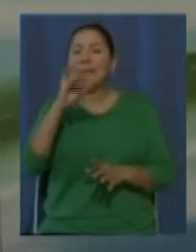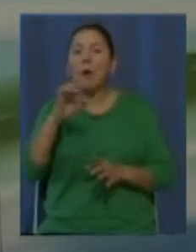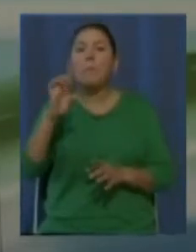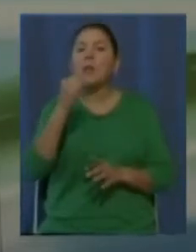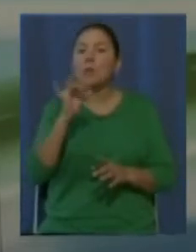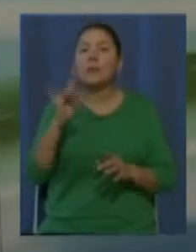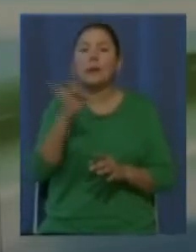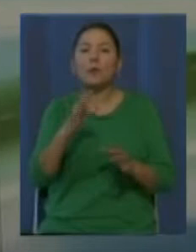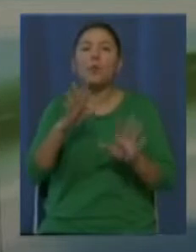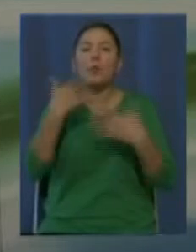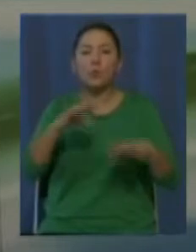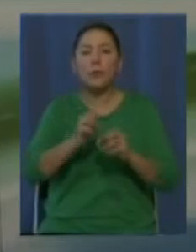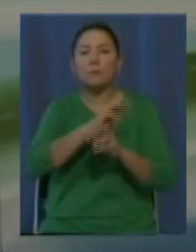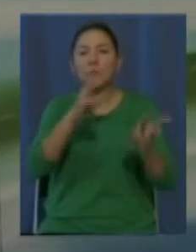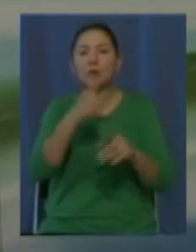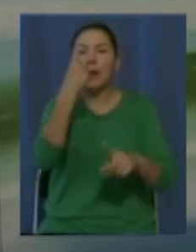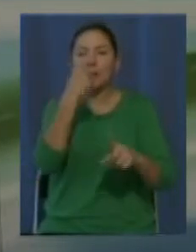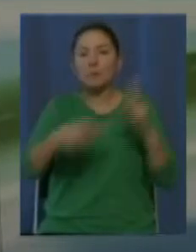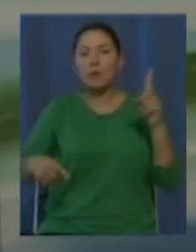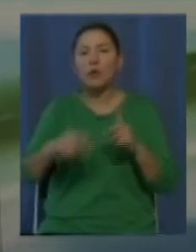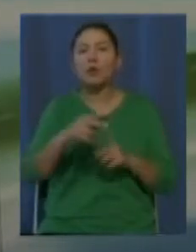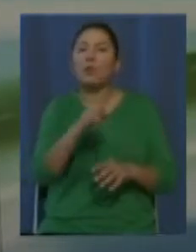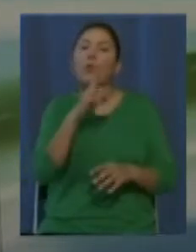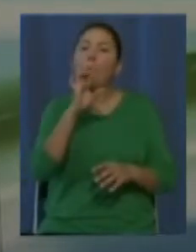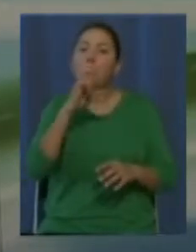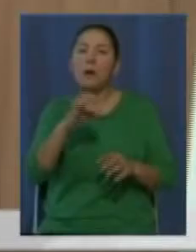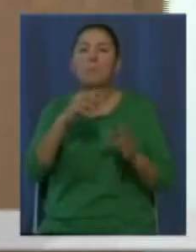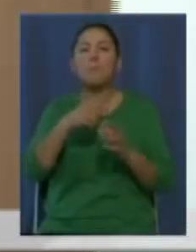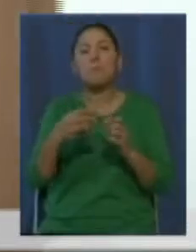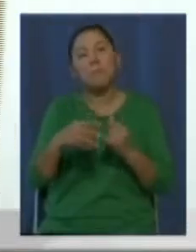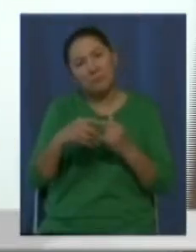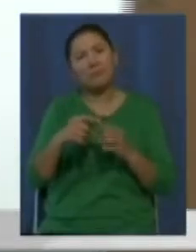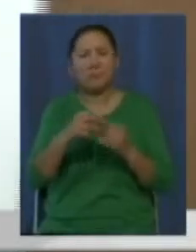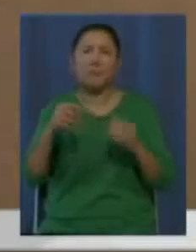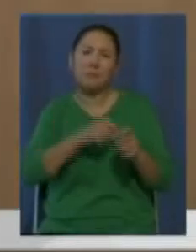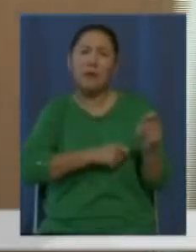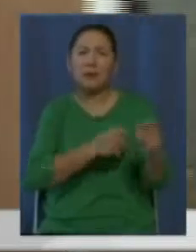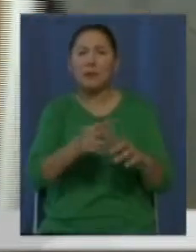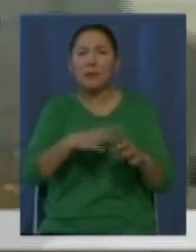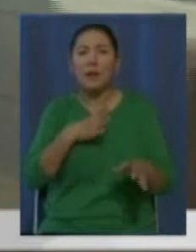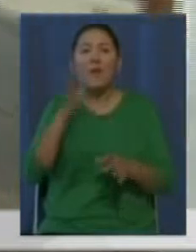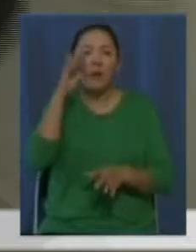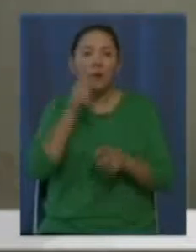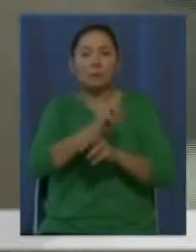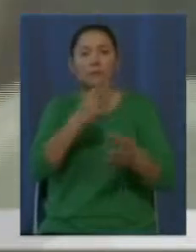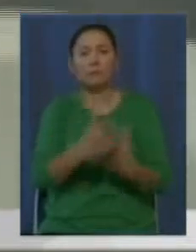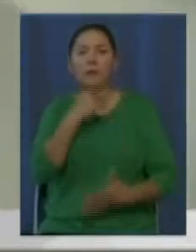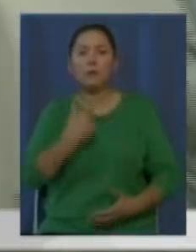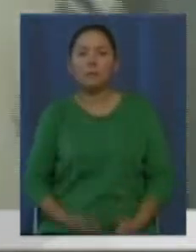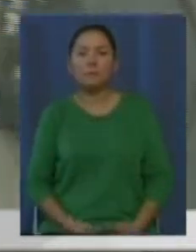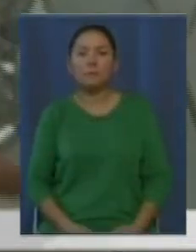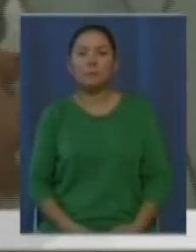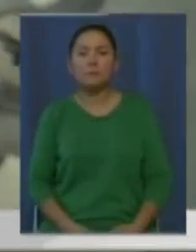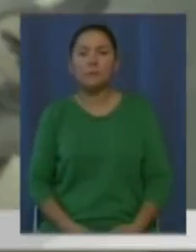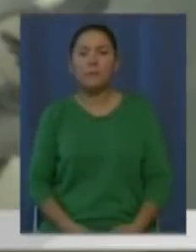күніне 1500 текше метр ауыз сумен қамтамасыз етіп отыр. Айгерім Ғайыппаеваның отбасы ауыз суды ай сайын көлік